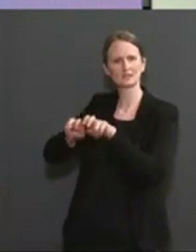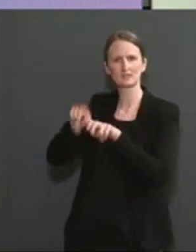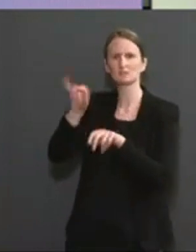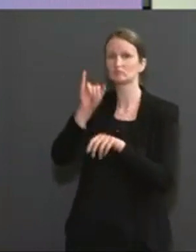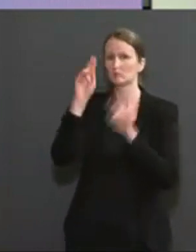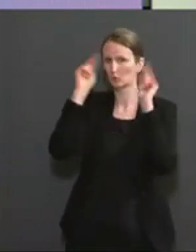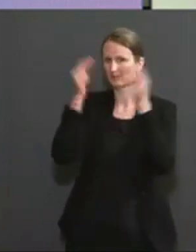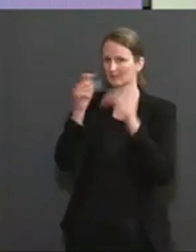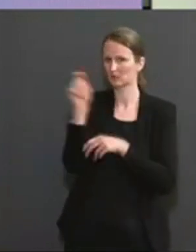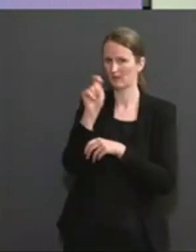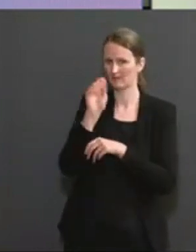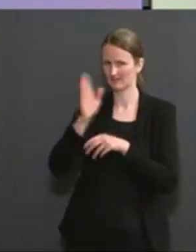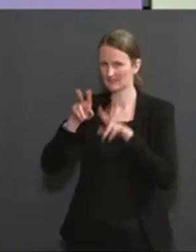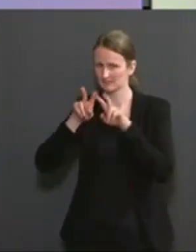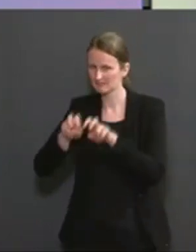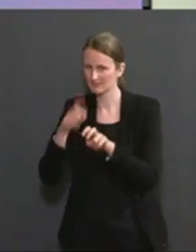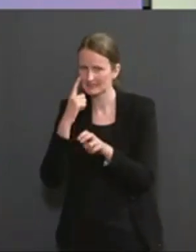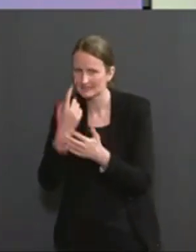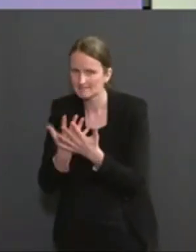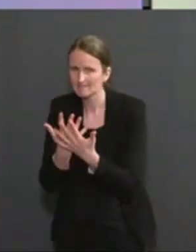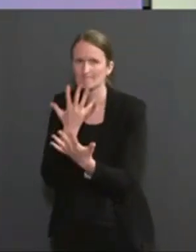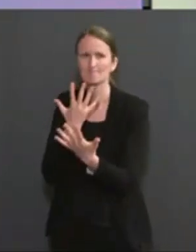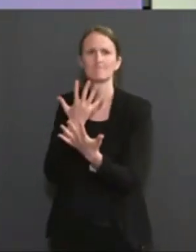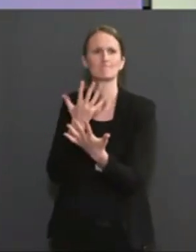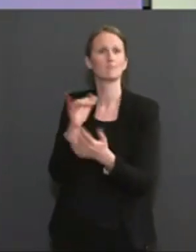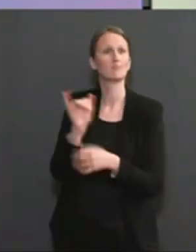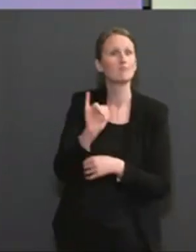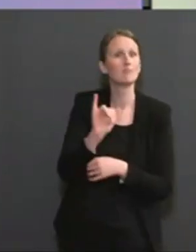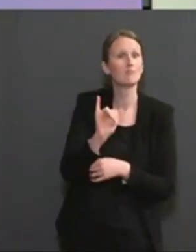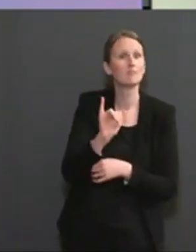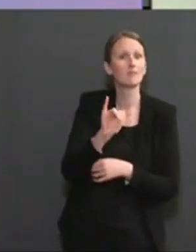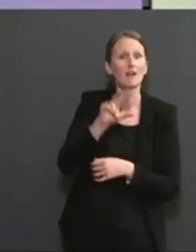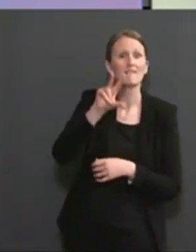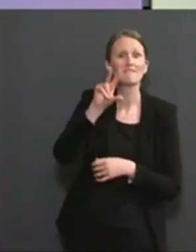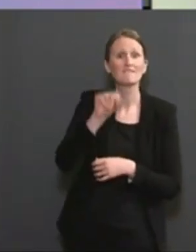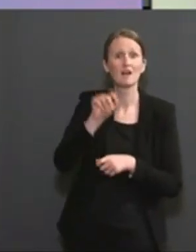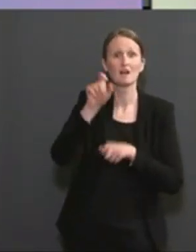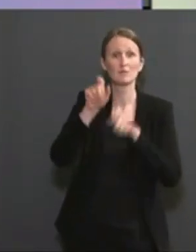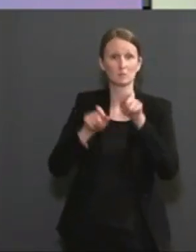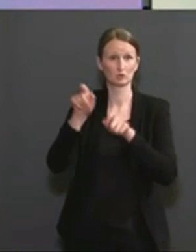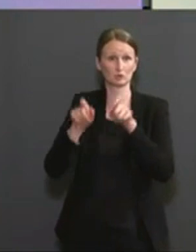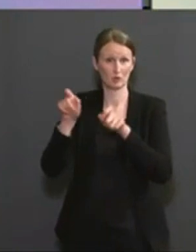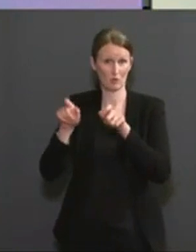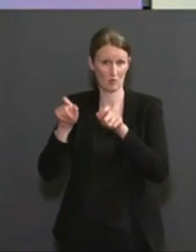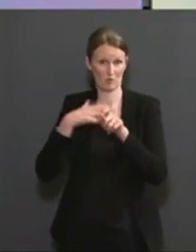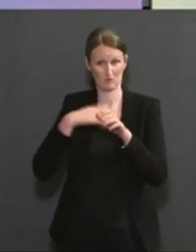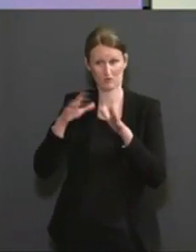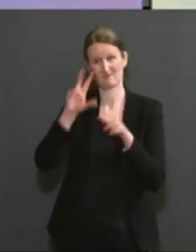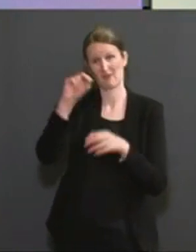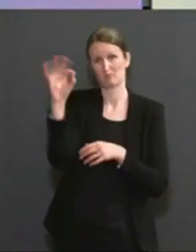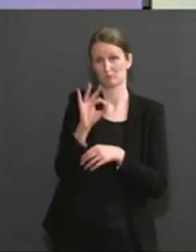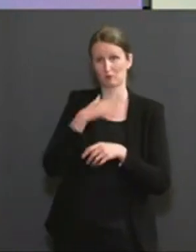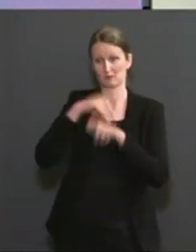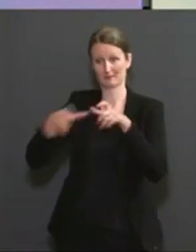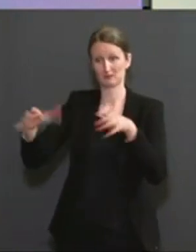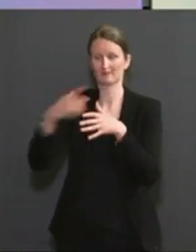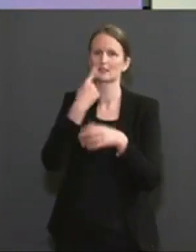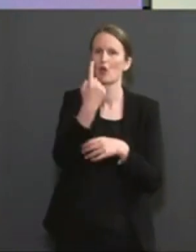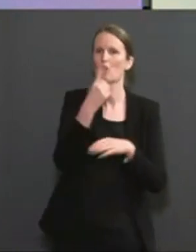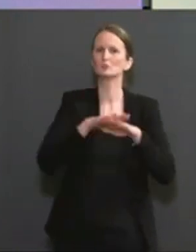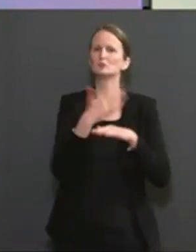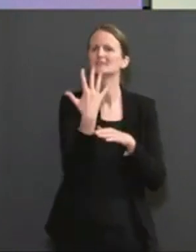dans les dernières données que 20% des gens, donc une personne toutes les 5 personnes, ont encore des plaintes après 2